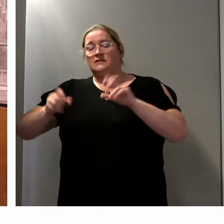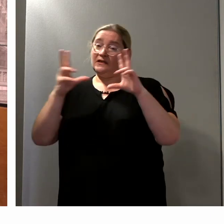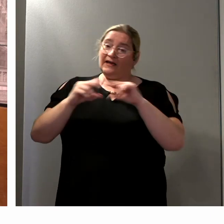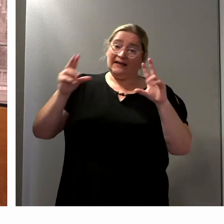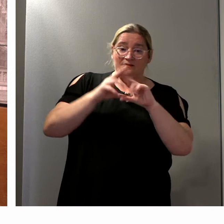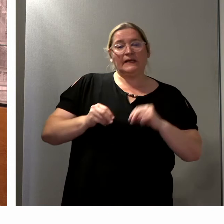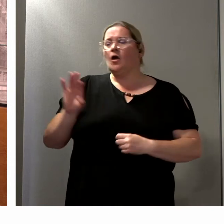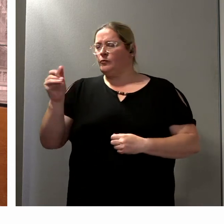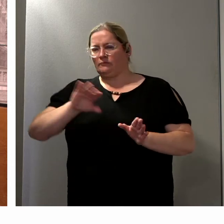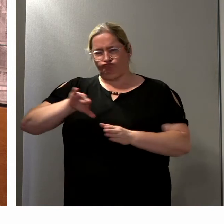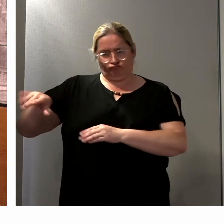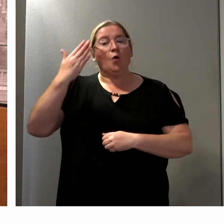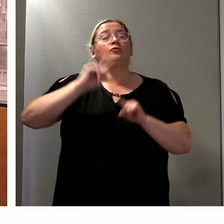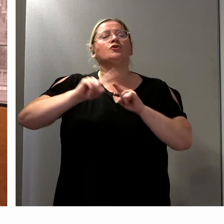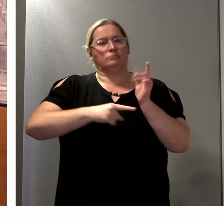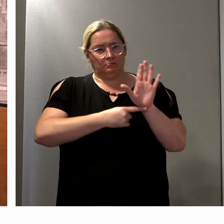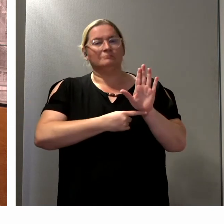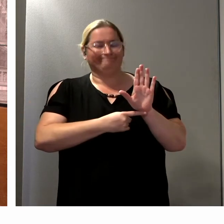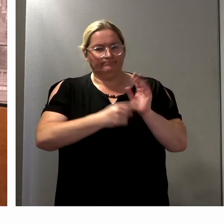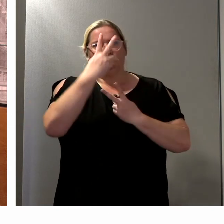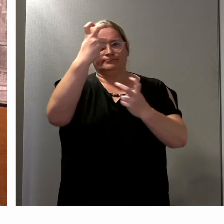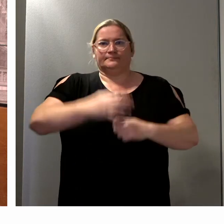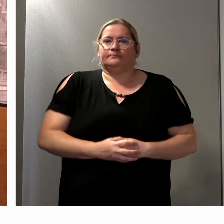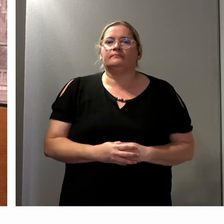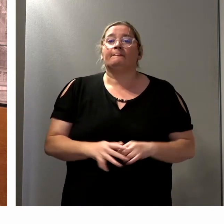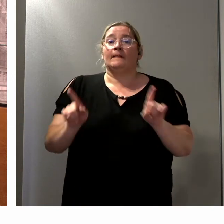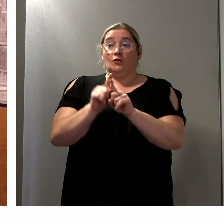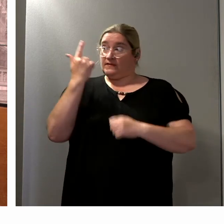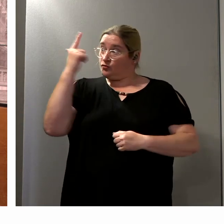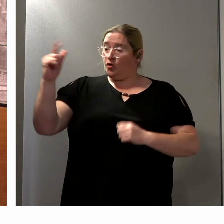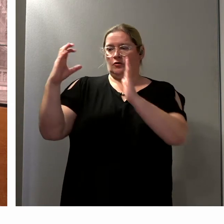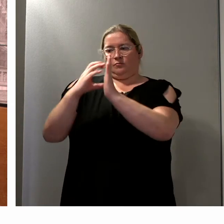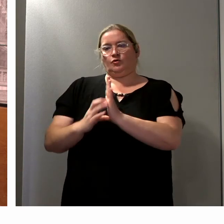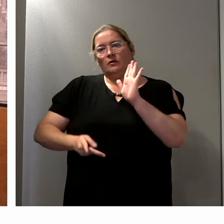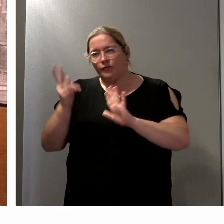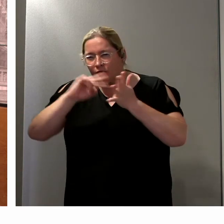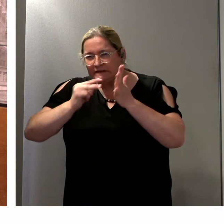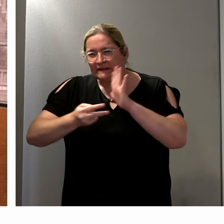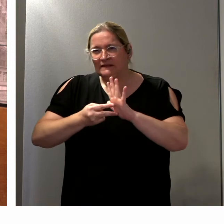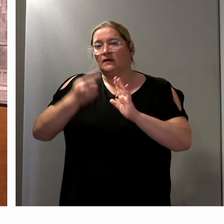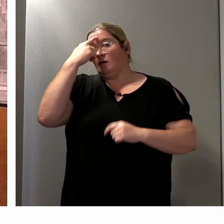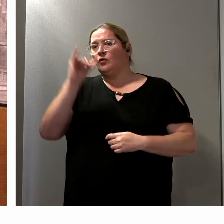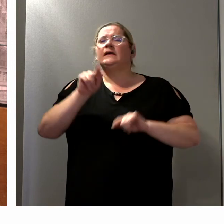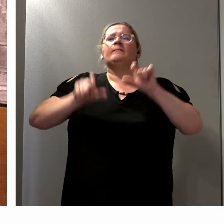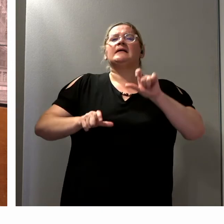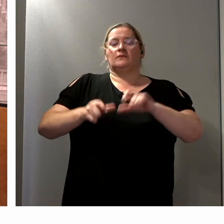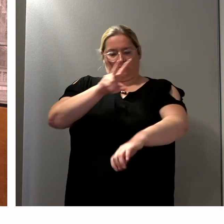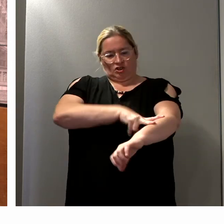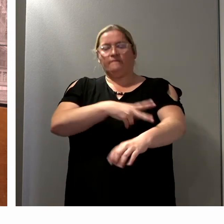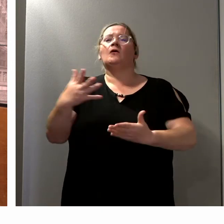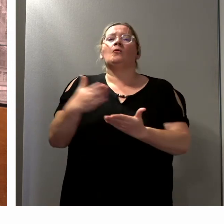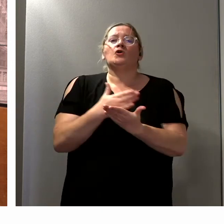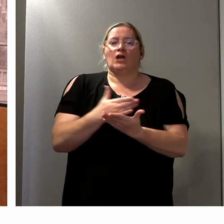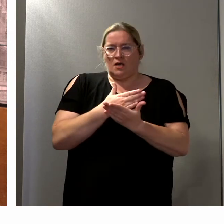ce champ plus large. Et 2 autres modules un peu plus techniques, un peu plus dédiés aux chefs de projet pour un